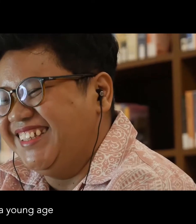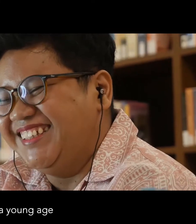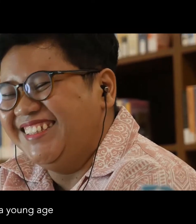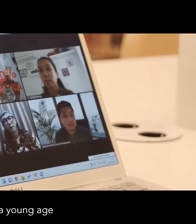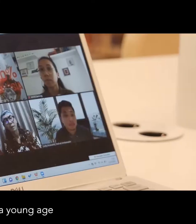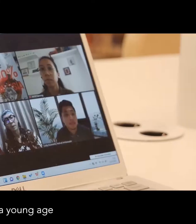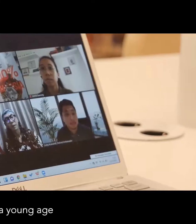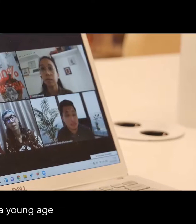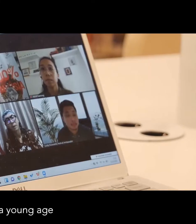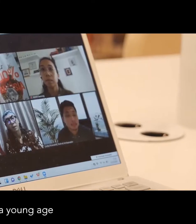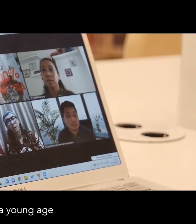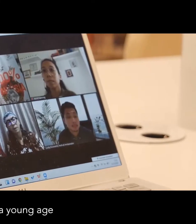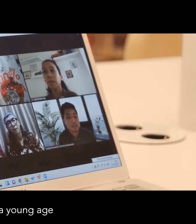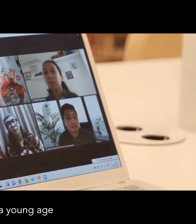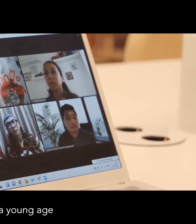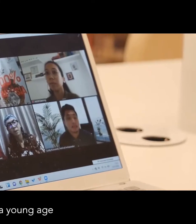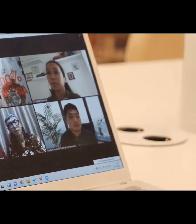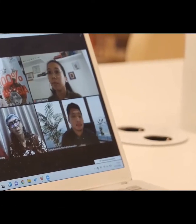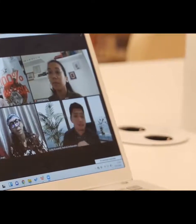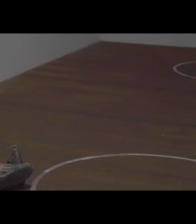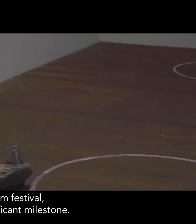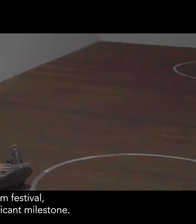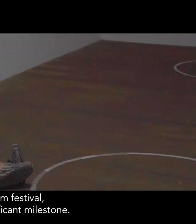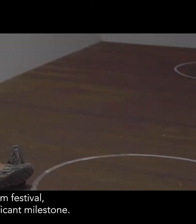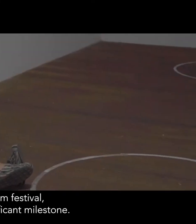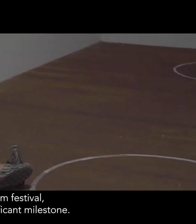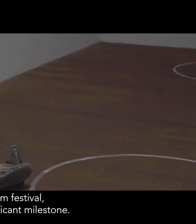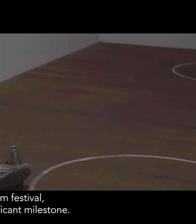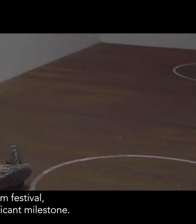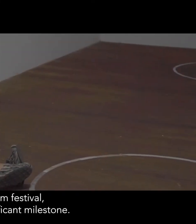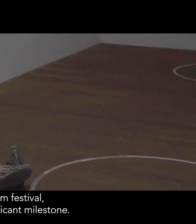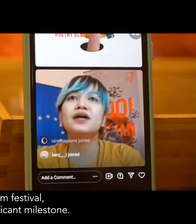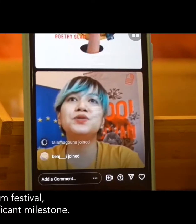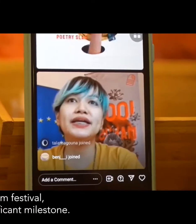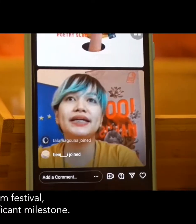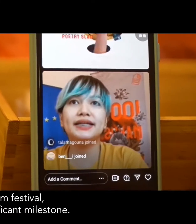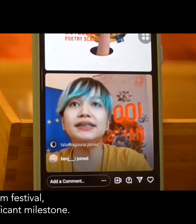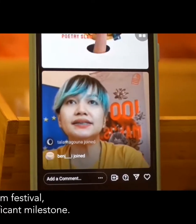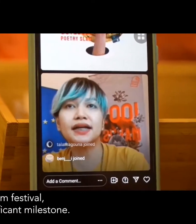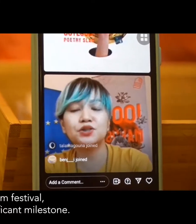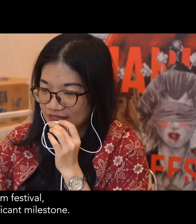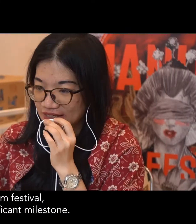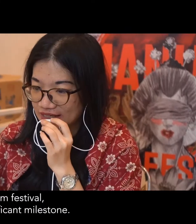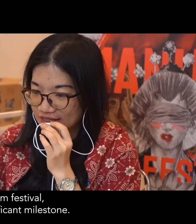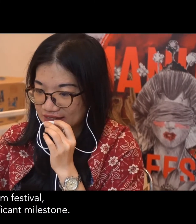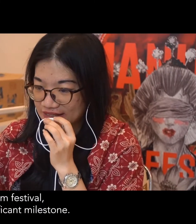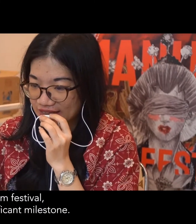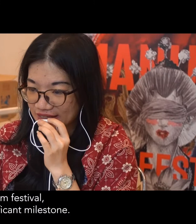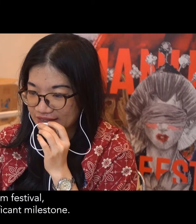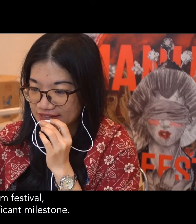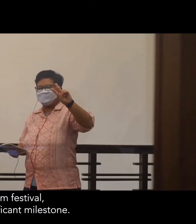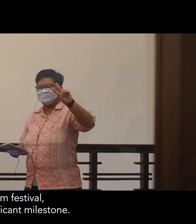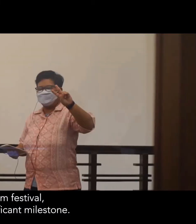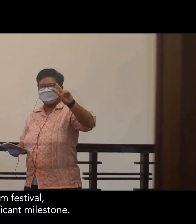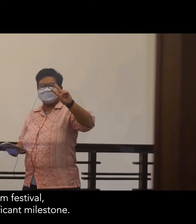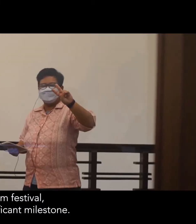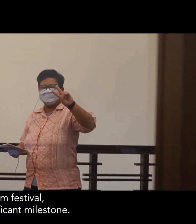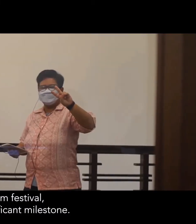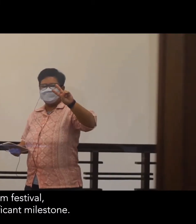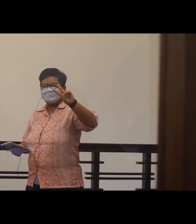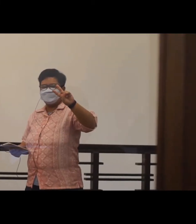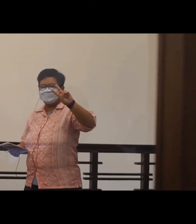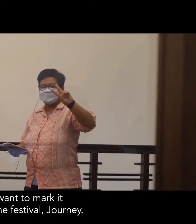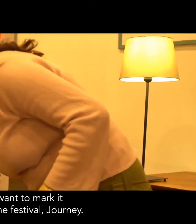Usia kelima kami merupakan usia yang muda, tetapi untuk sebuah festival film, 5 tahun merupakan titik pencapaian yang